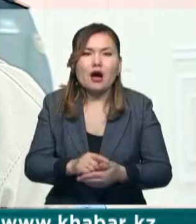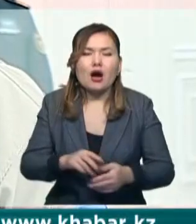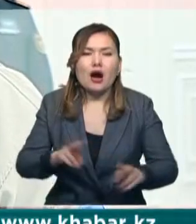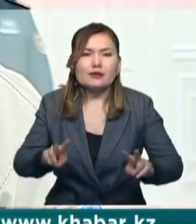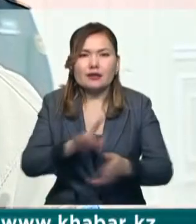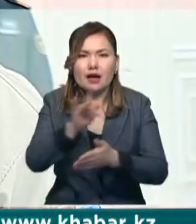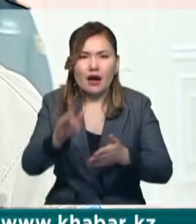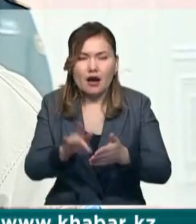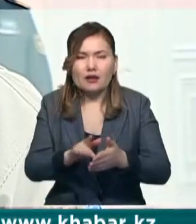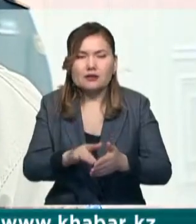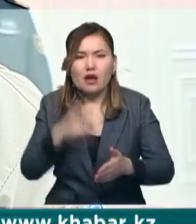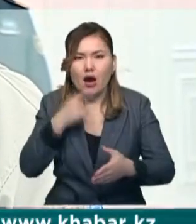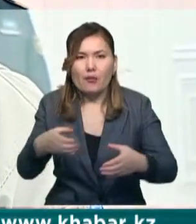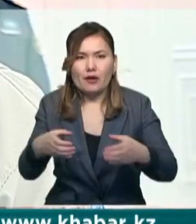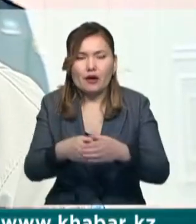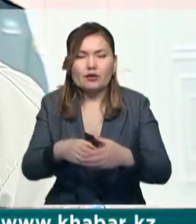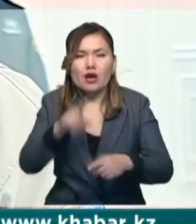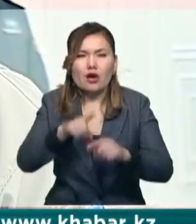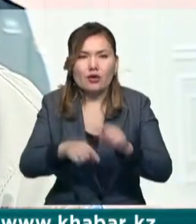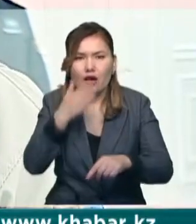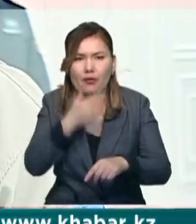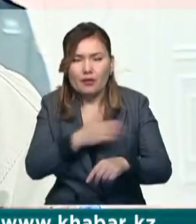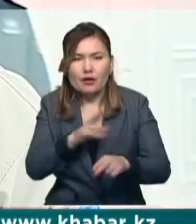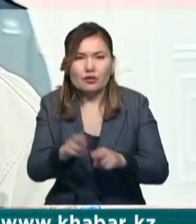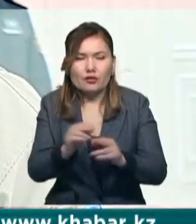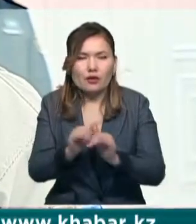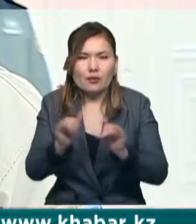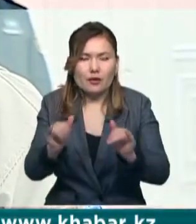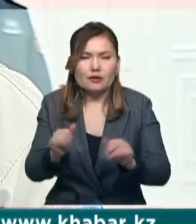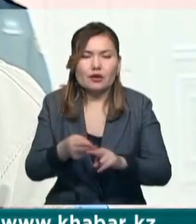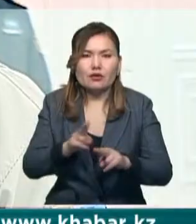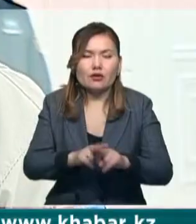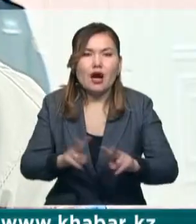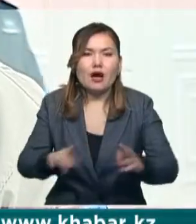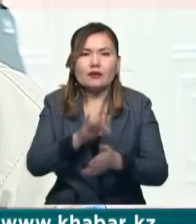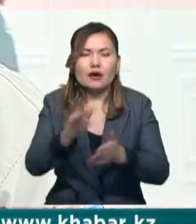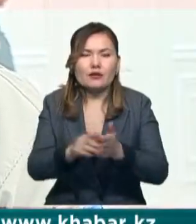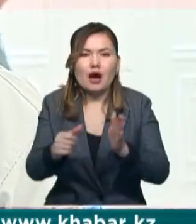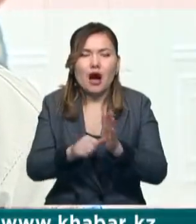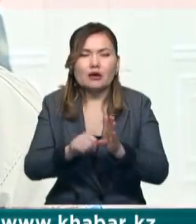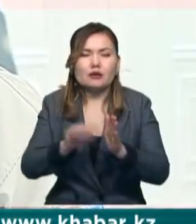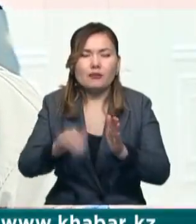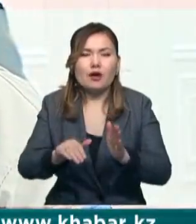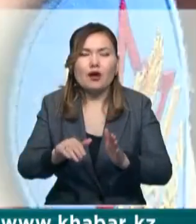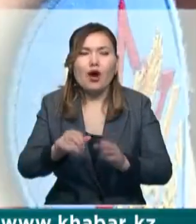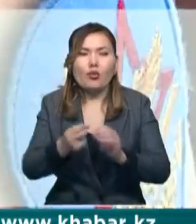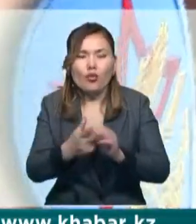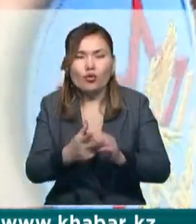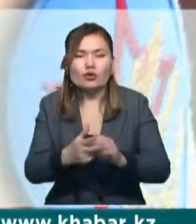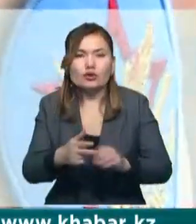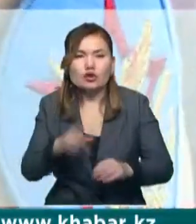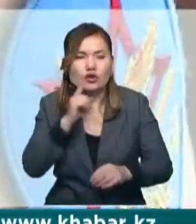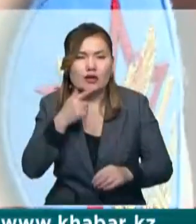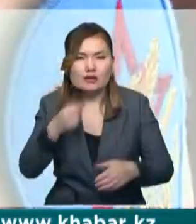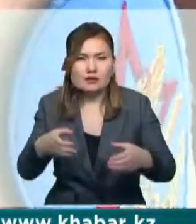филиалы жастарымыздың әскери патриоттық тәрбиені арттыру мақсатында мынау Нұр Сұлтан қаласында 6013 жас сарбазбен осы жобаны жүзеге асырып